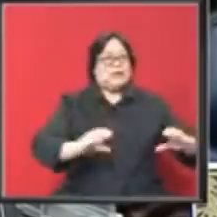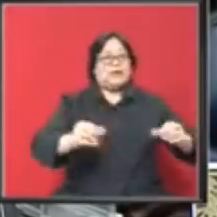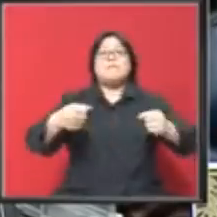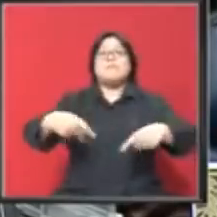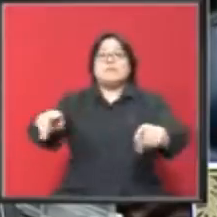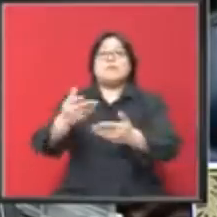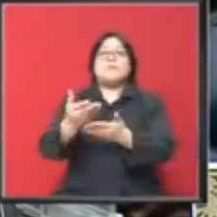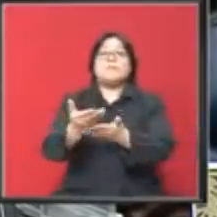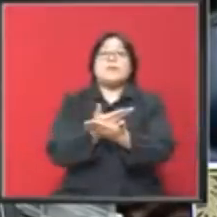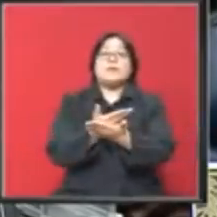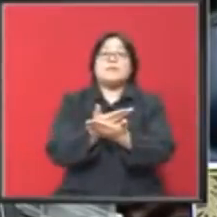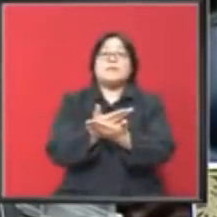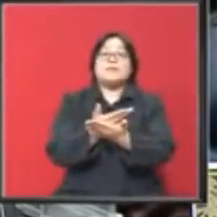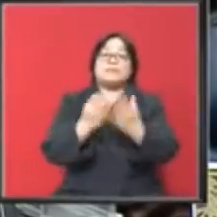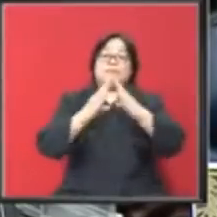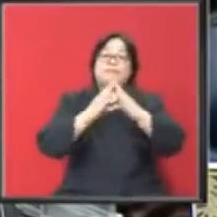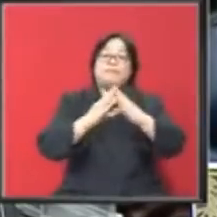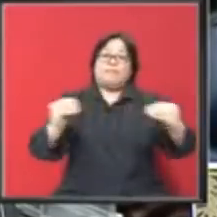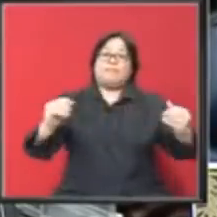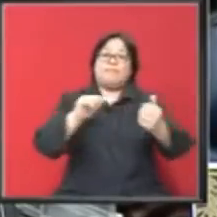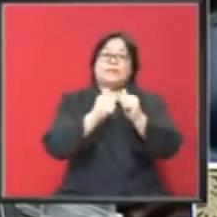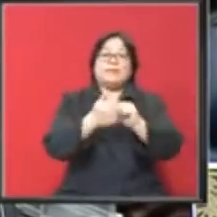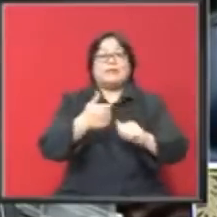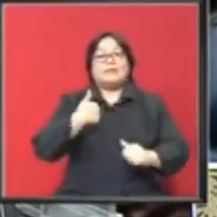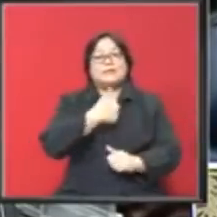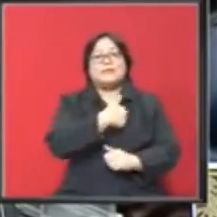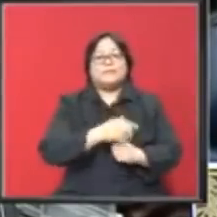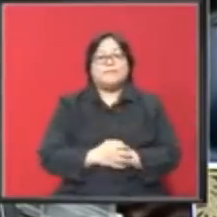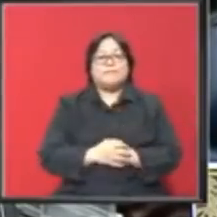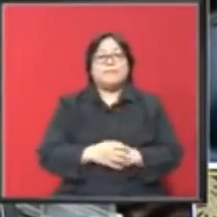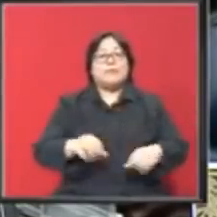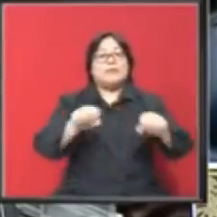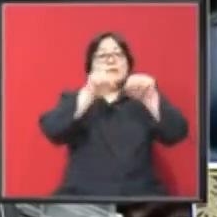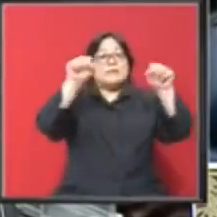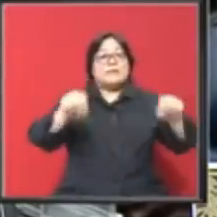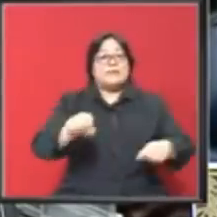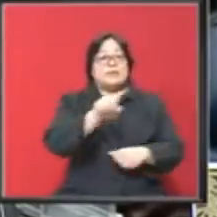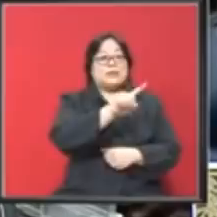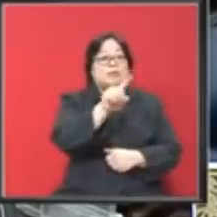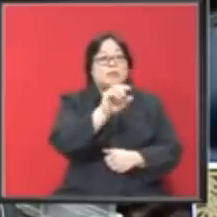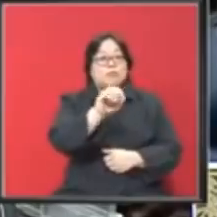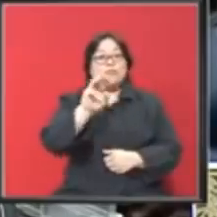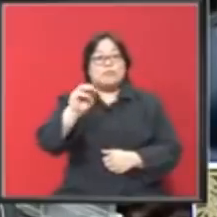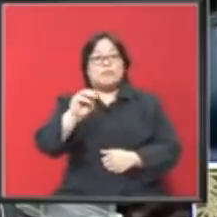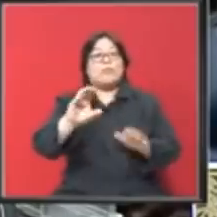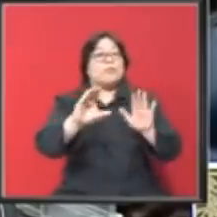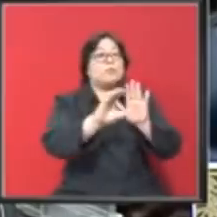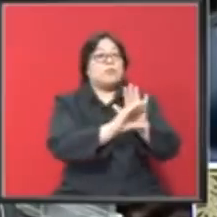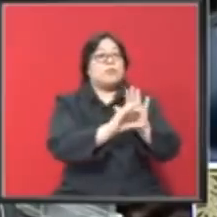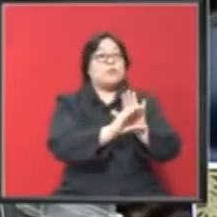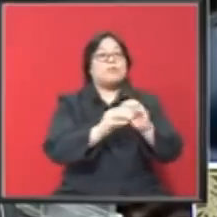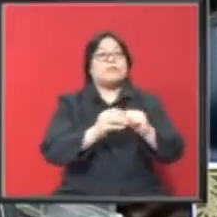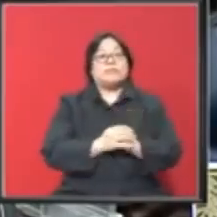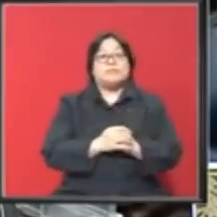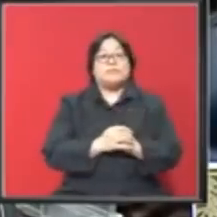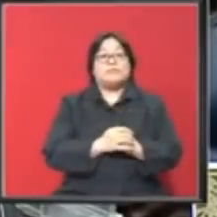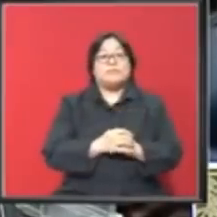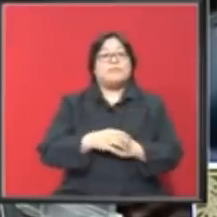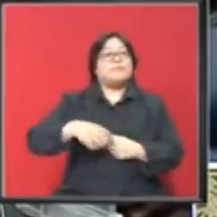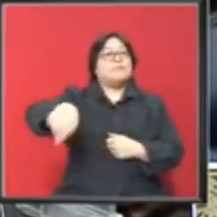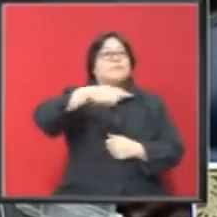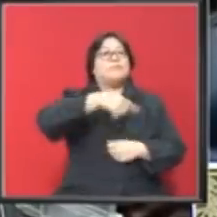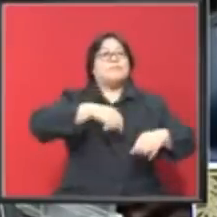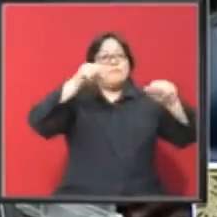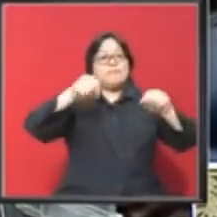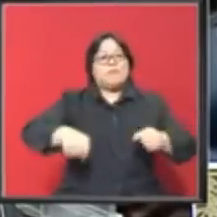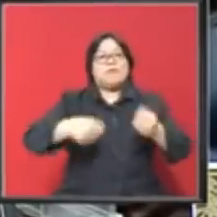untuk menangani masalah kita systems Um umpamanya memperoleh bermohon boleh